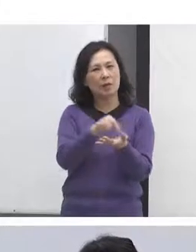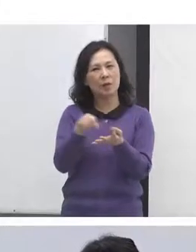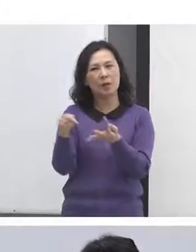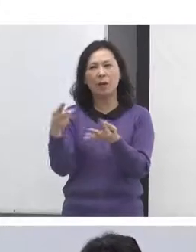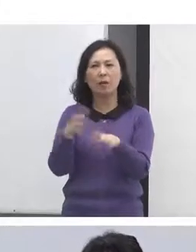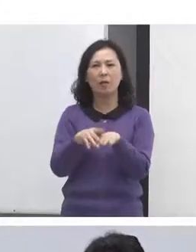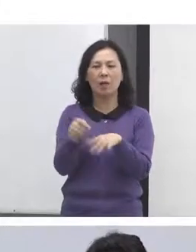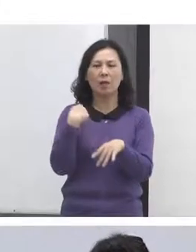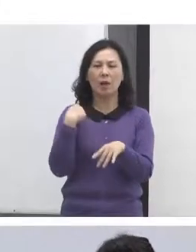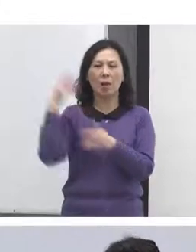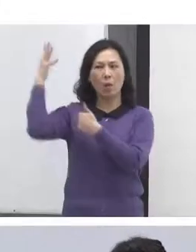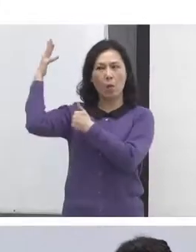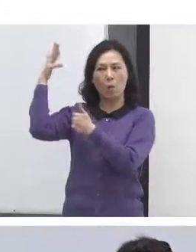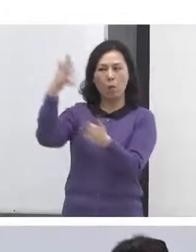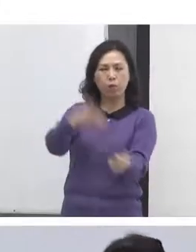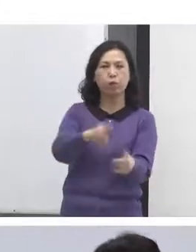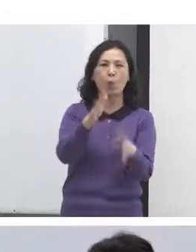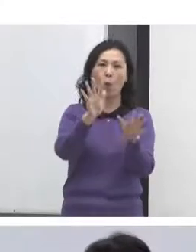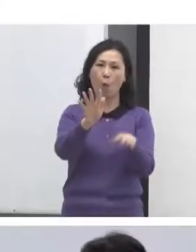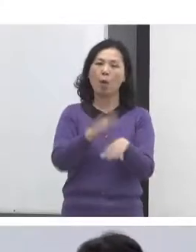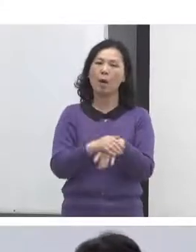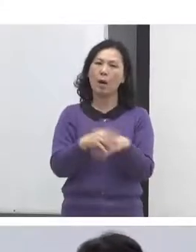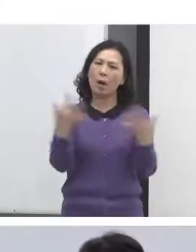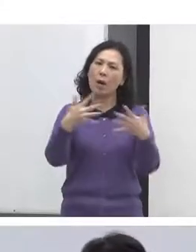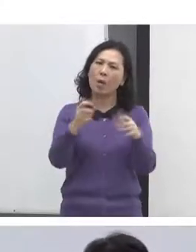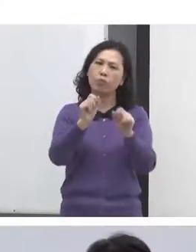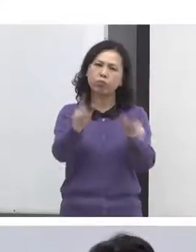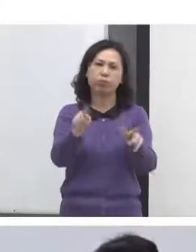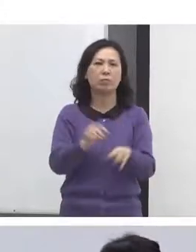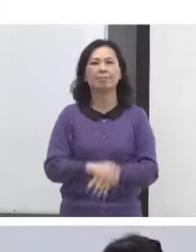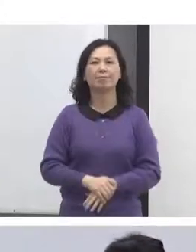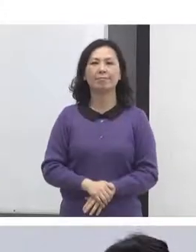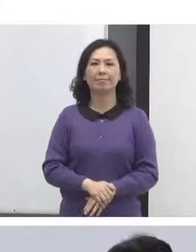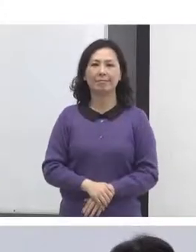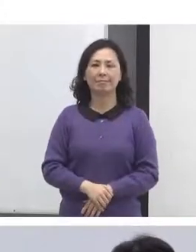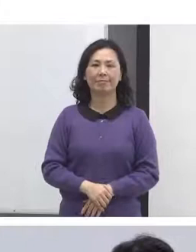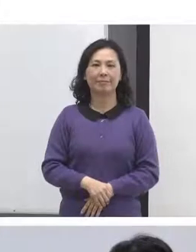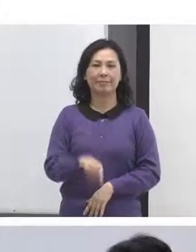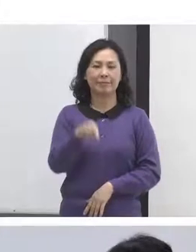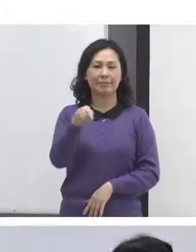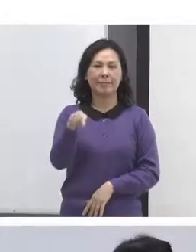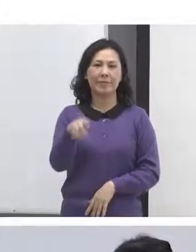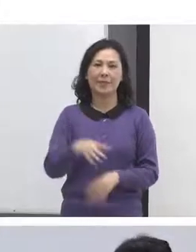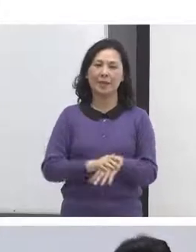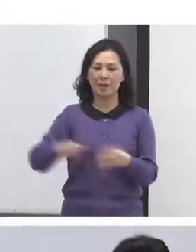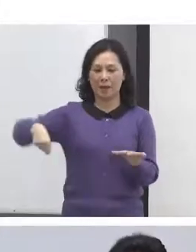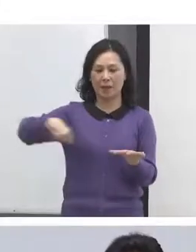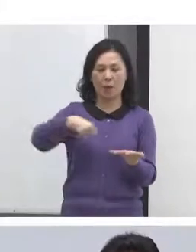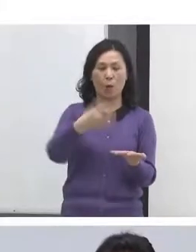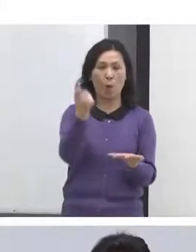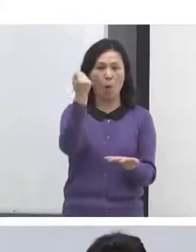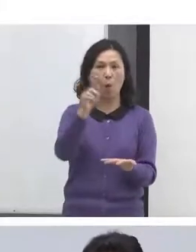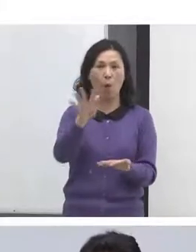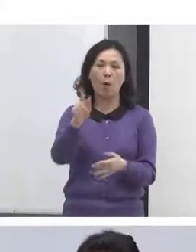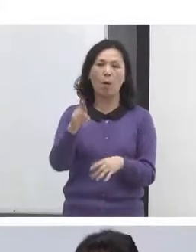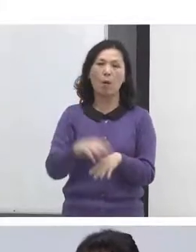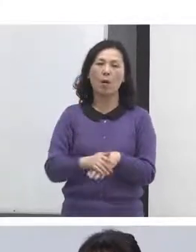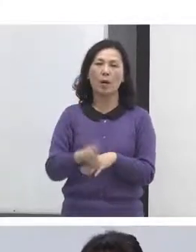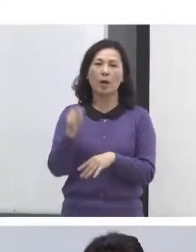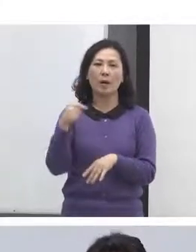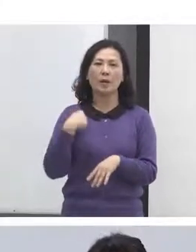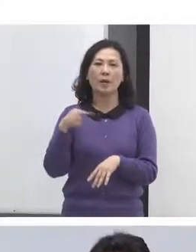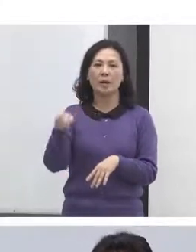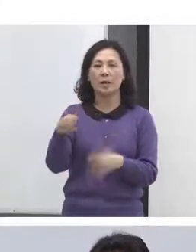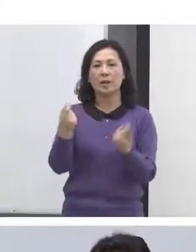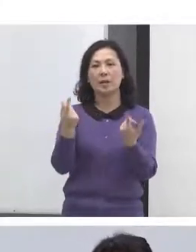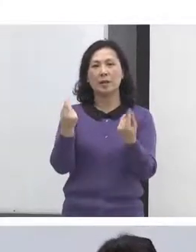有一个一脉相承，但是问题又不太一样的一些发展。那一开始是跟著作权有关，所以其实我们现在在大宋提案都还是要